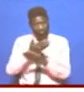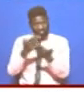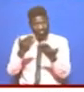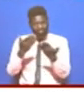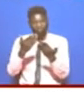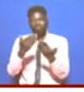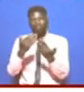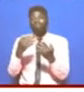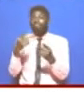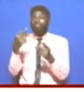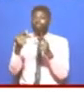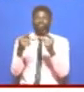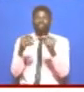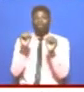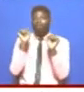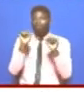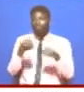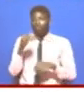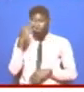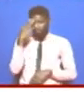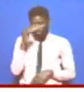kwa sababu mambo haya ndiyo muhimu.